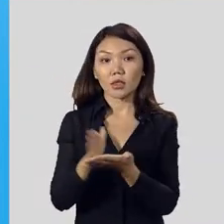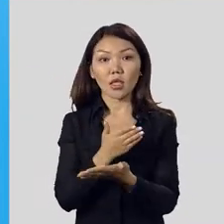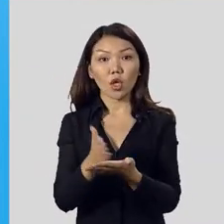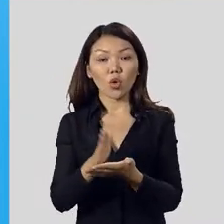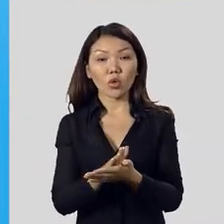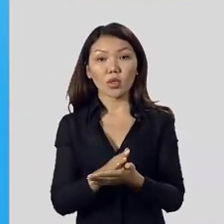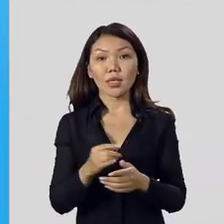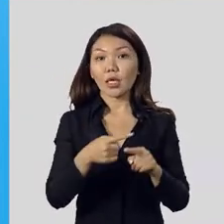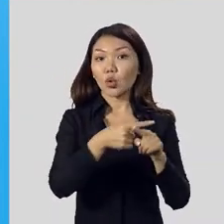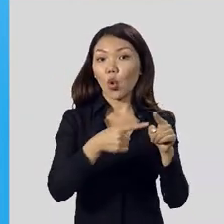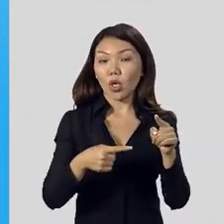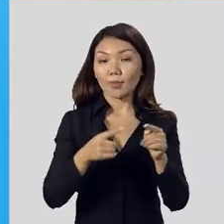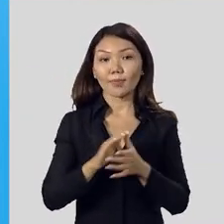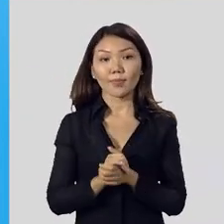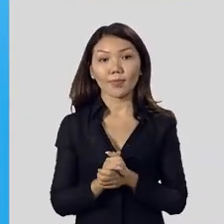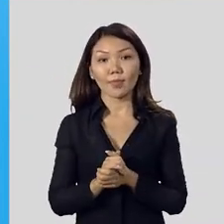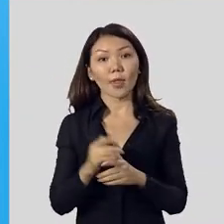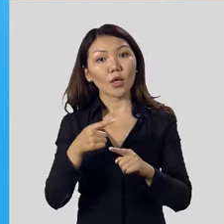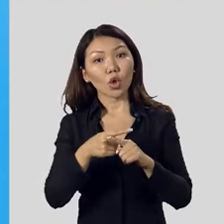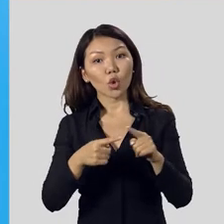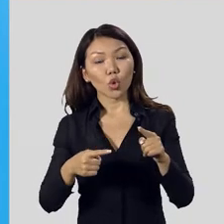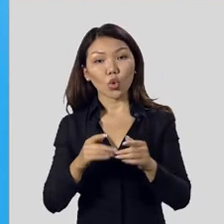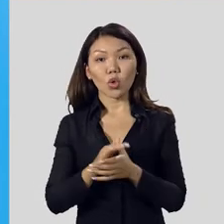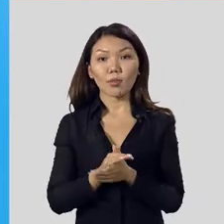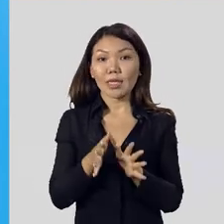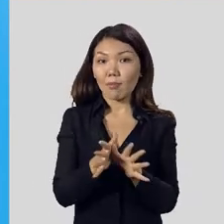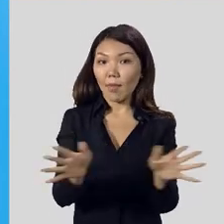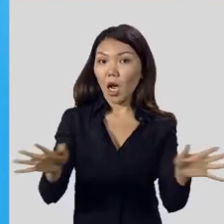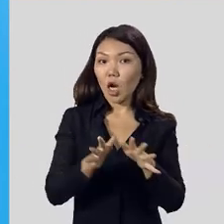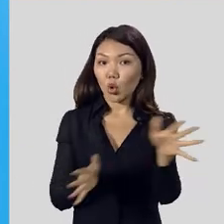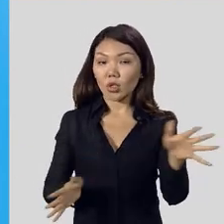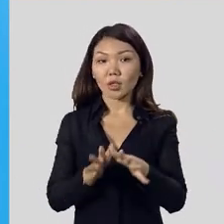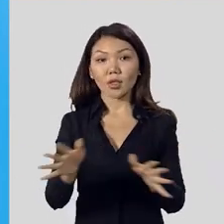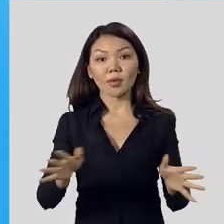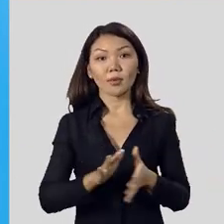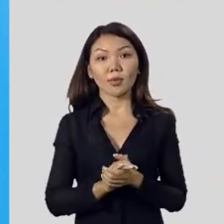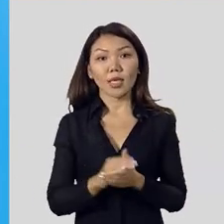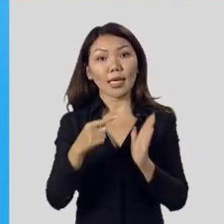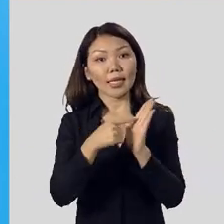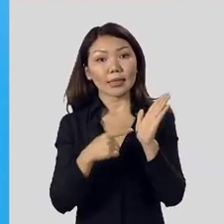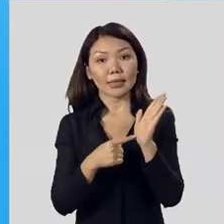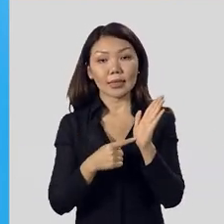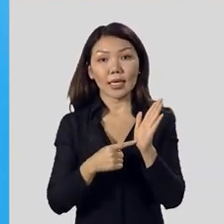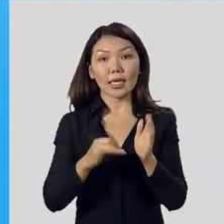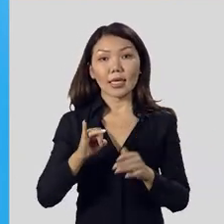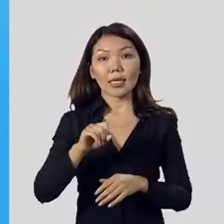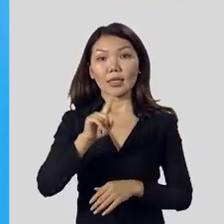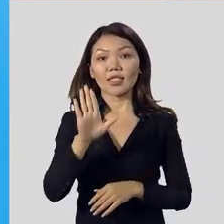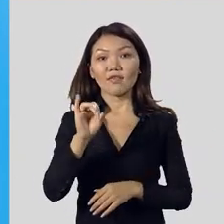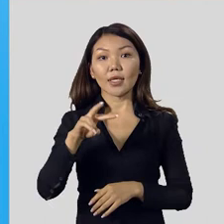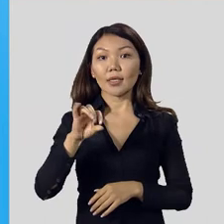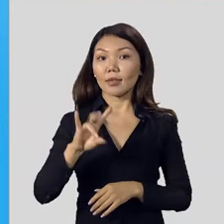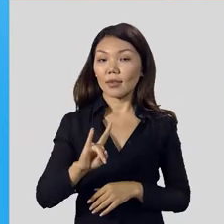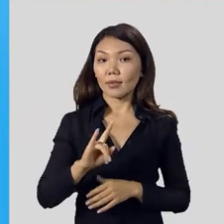на доли. Доли мелкими бороздками разделены на извилины. Поверхностный